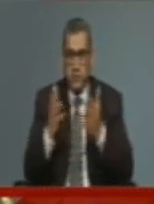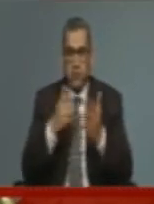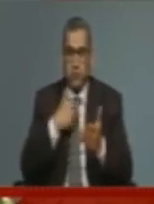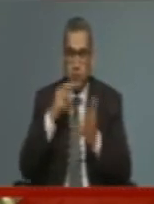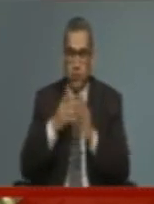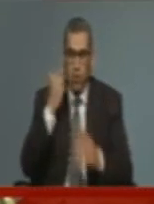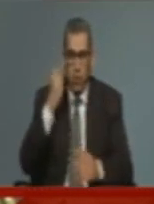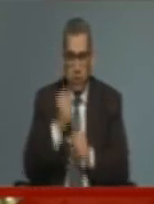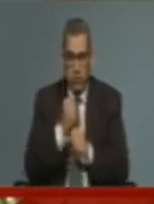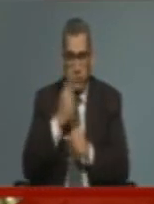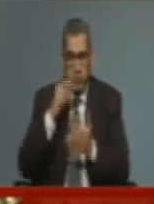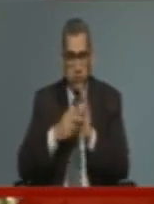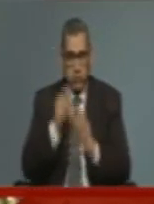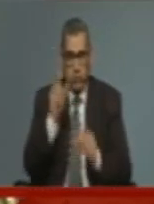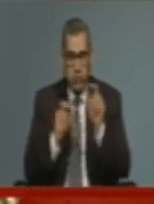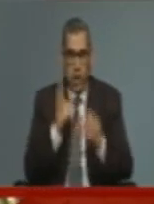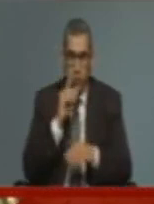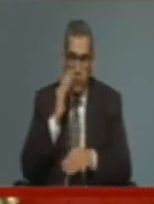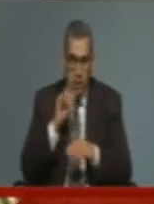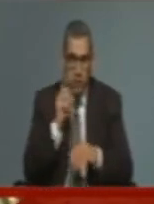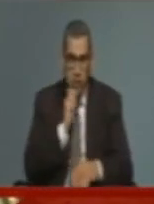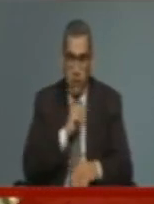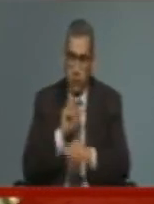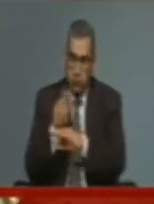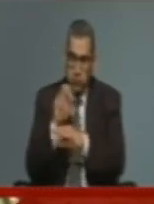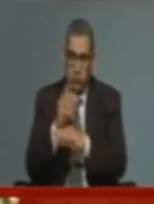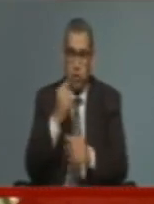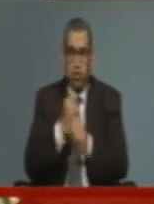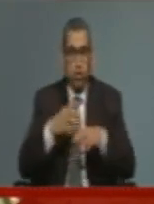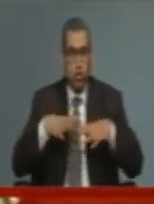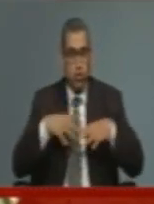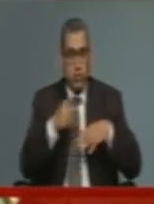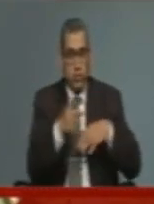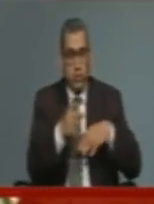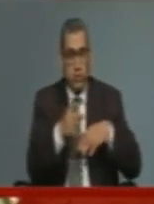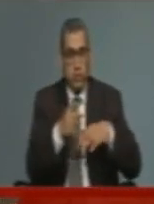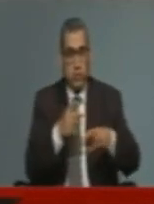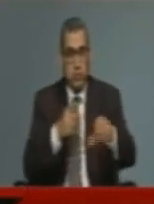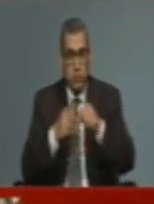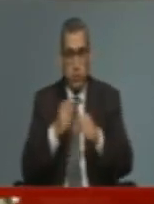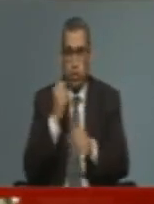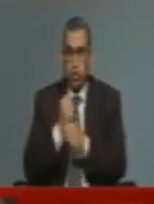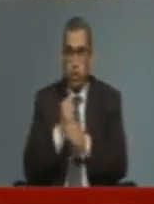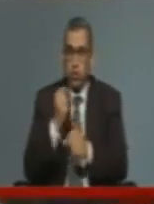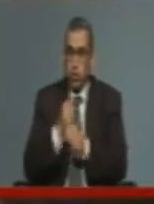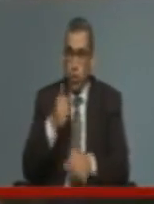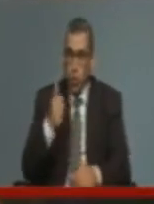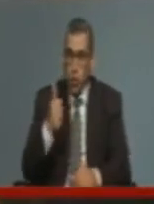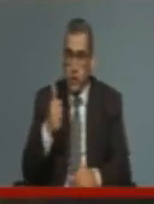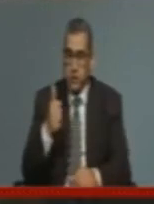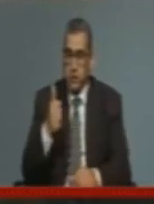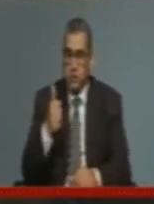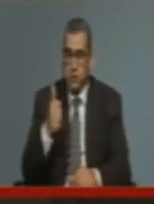نفسنا ان احنا نعلمه. لو حد فينا ما بيشتغلش، وحد فينا بيشتغل شغلانة كويسة،